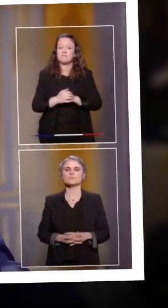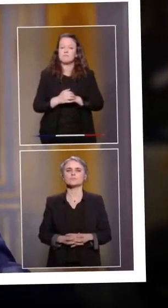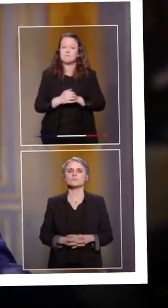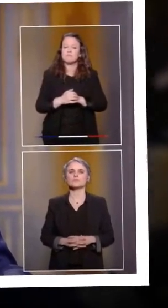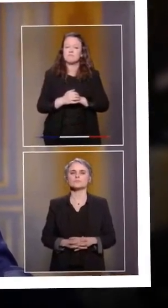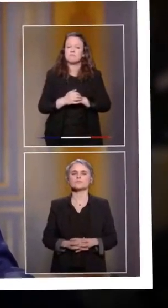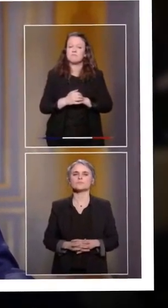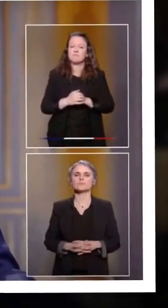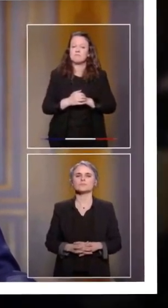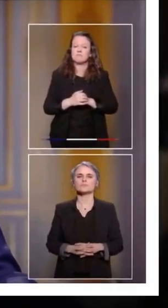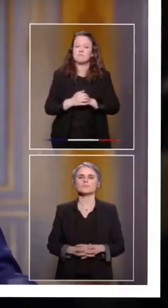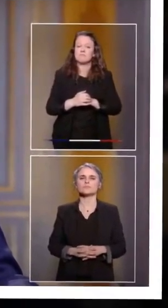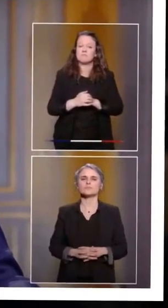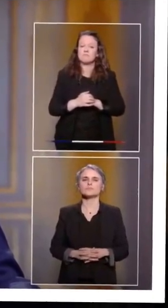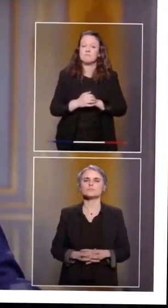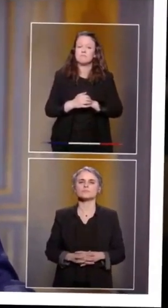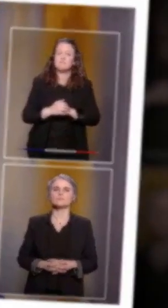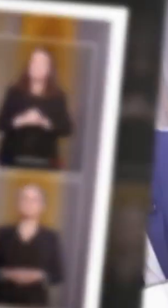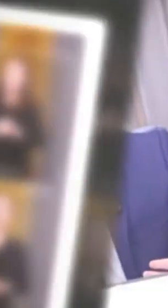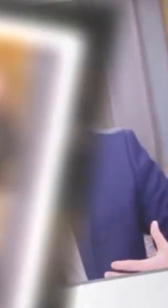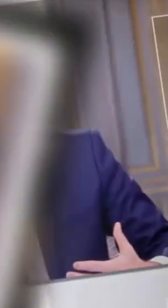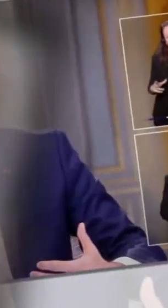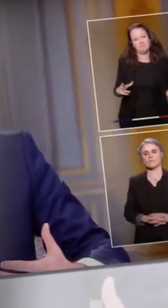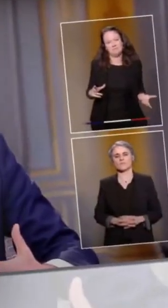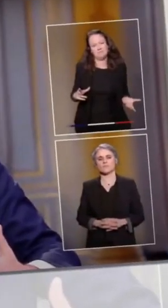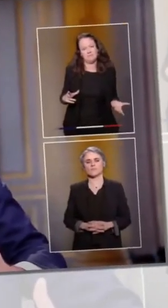80 000 € mais plutôt 2 400 €.